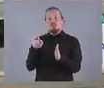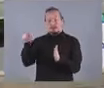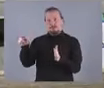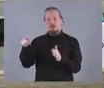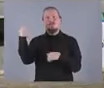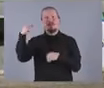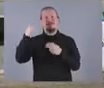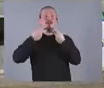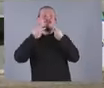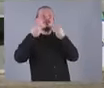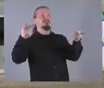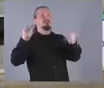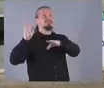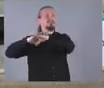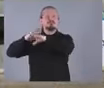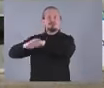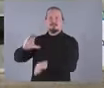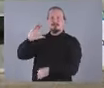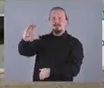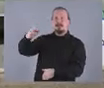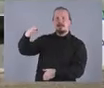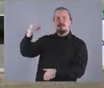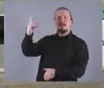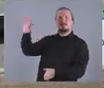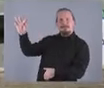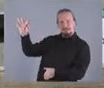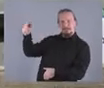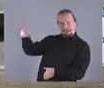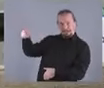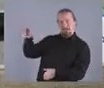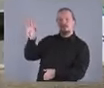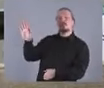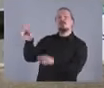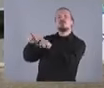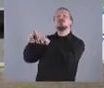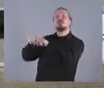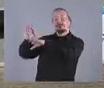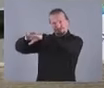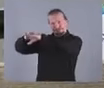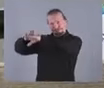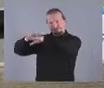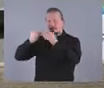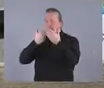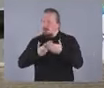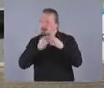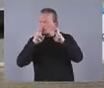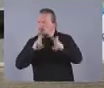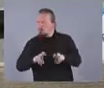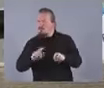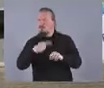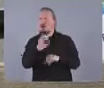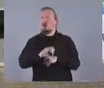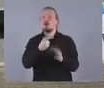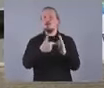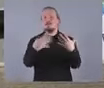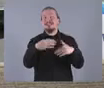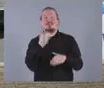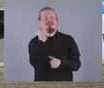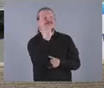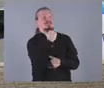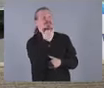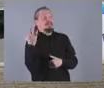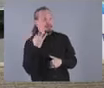la saisine de la CNDP et le lancement des études nécessaires dès le mois d'octobre 2019 sans perdre de temps je